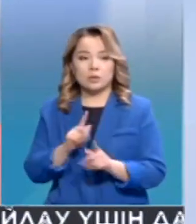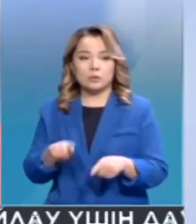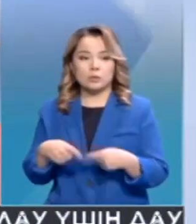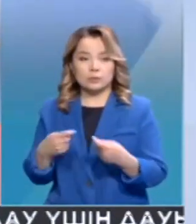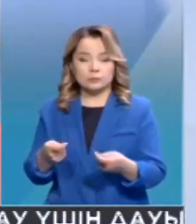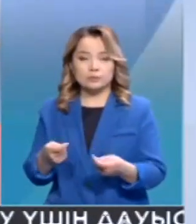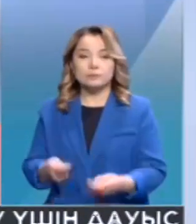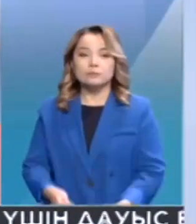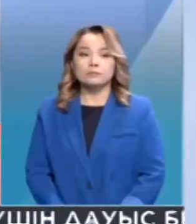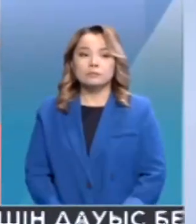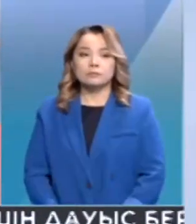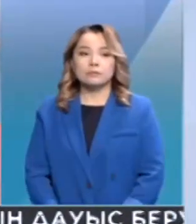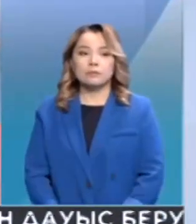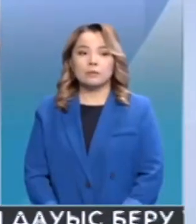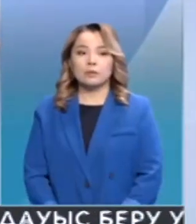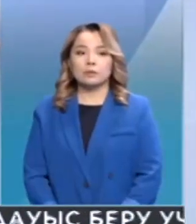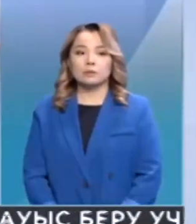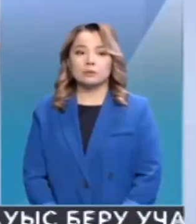беремін. Нұрсұлу.